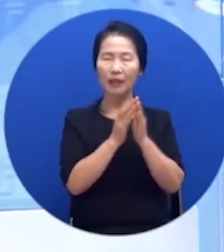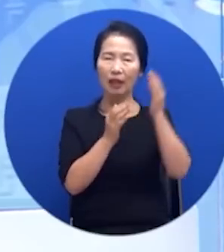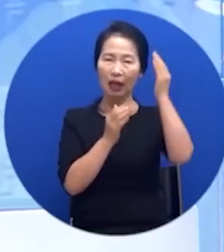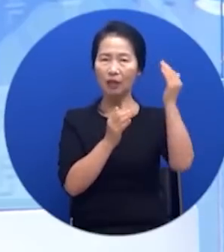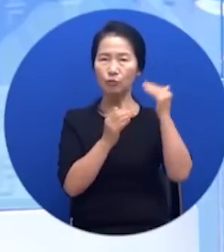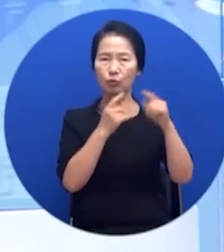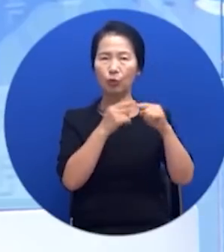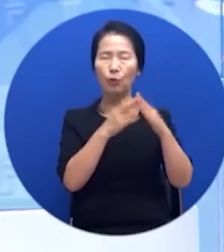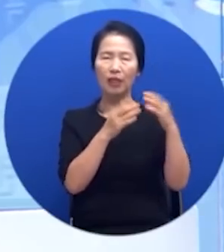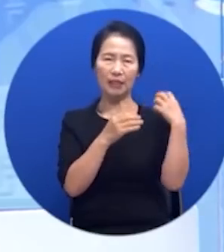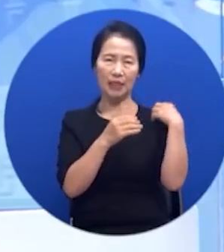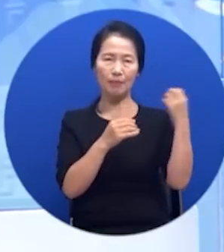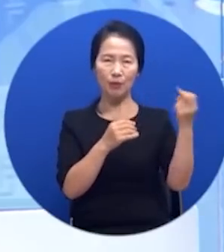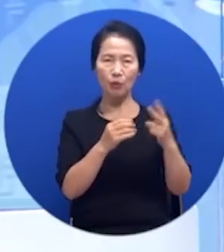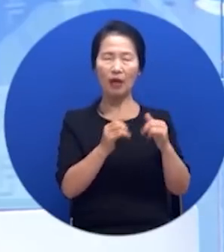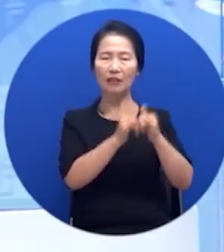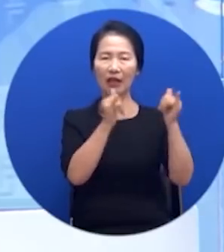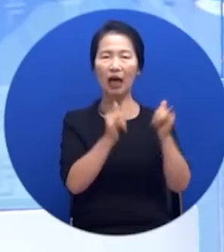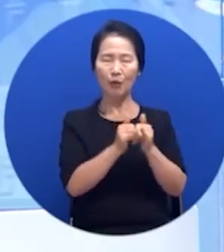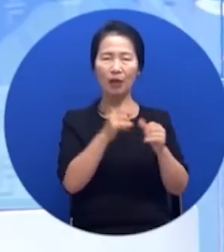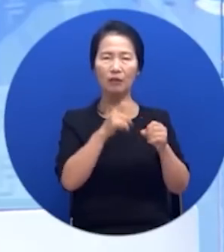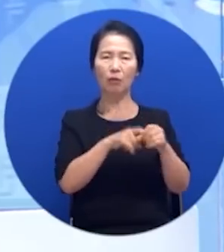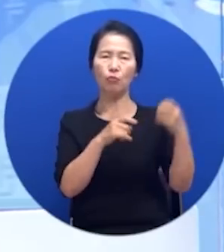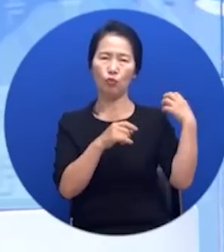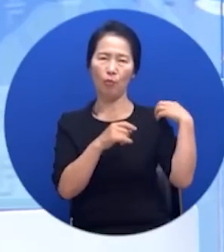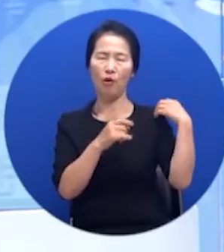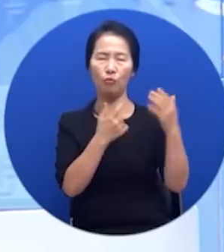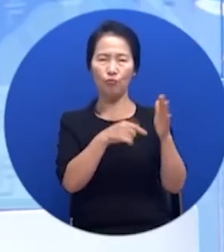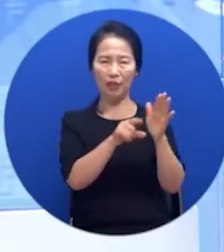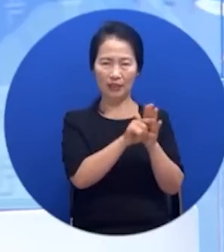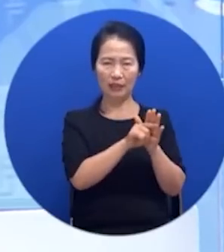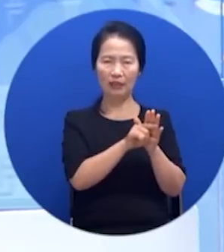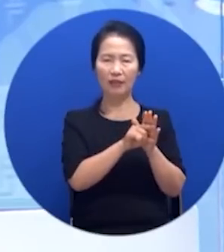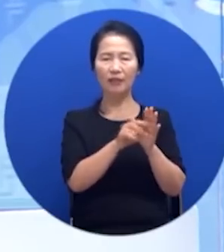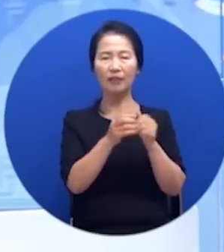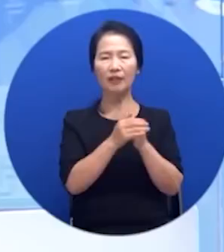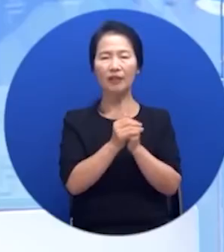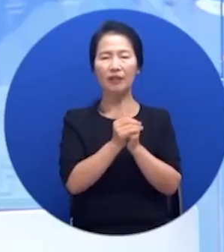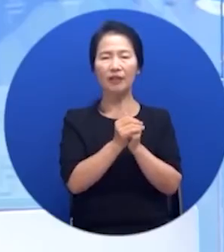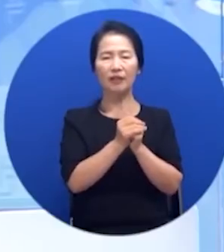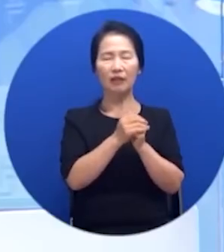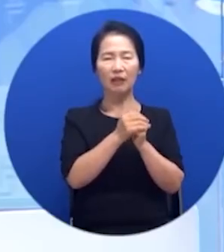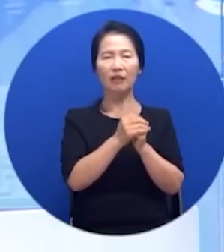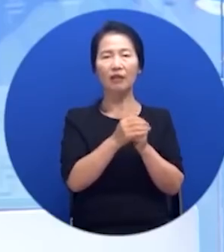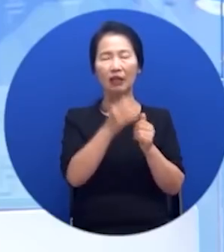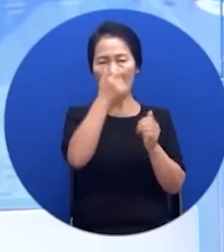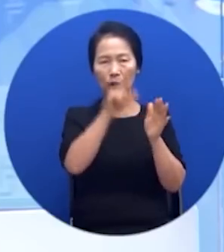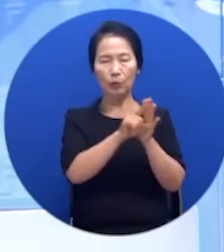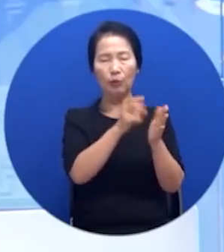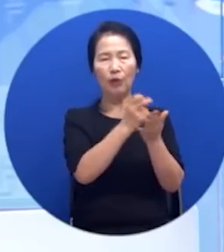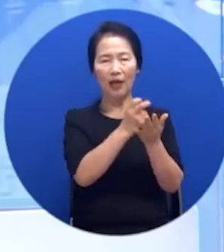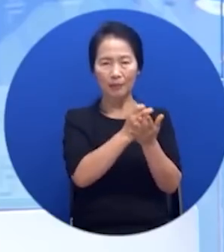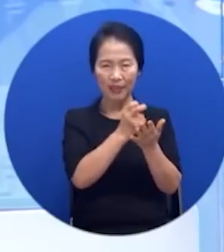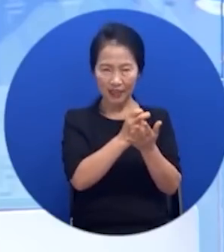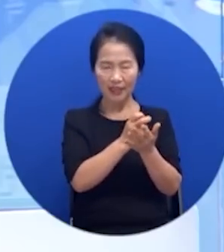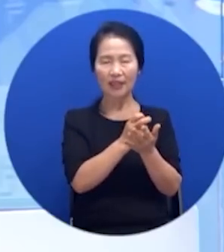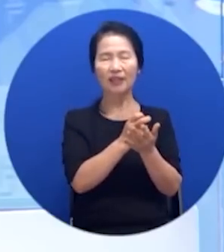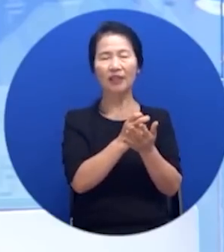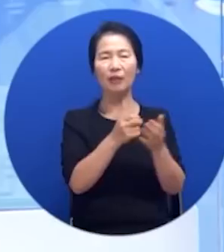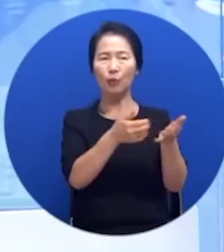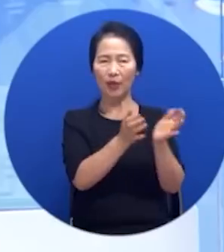한국교회의 책임과 사회적 소명을 위해서 윤부한 기독교 감리회 감독교장 팀무대행께서